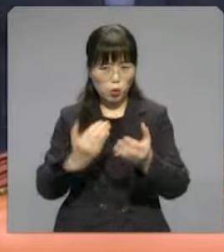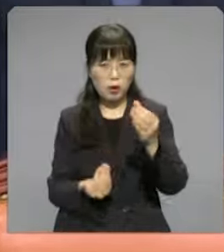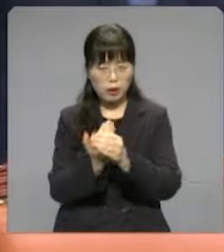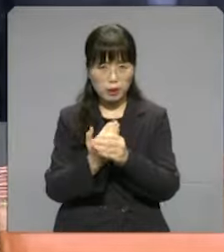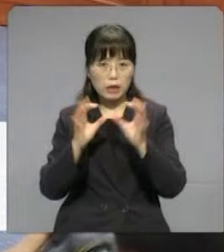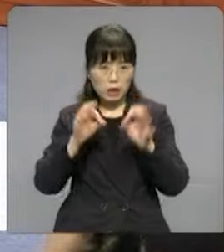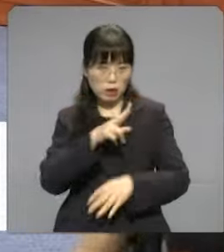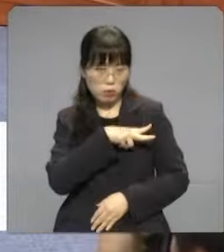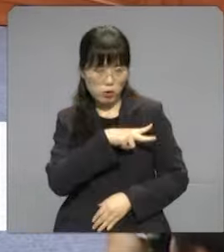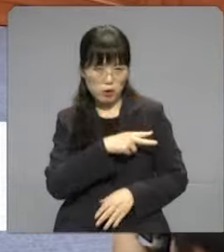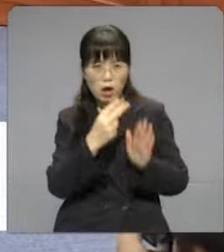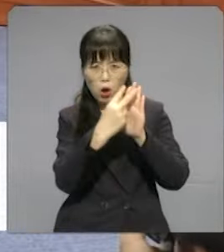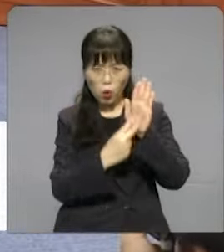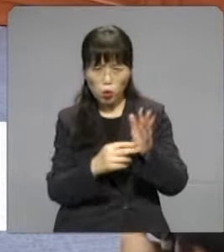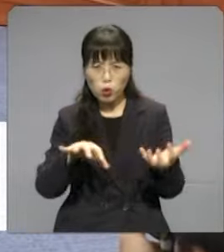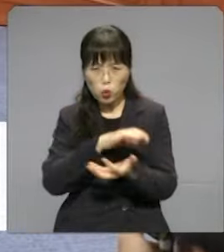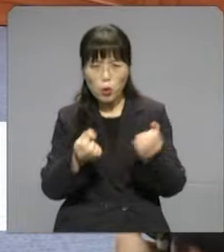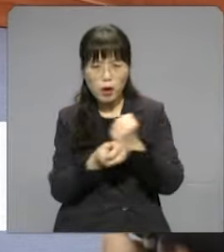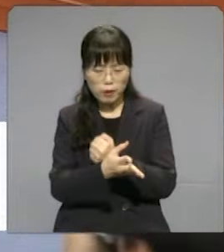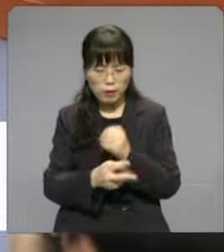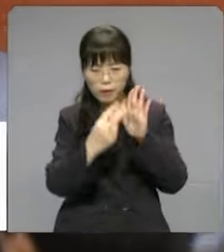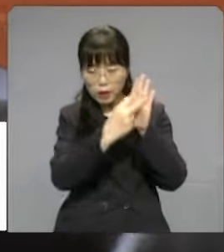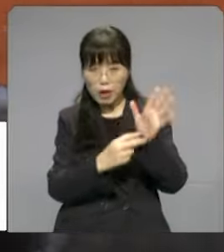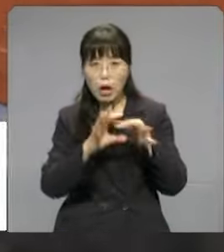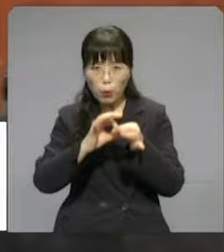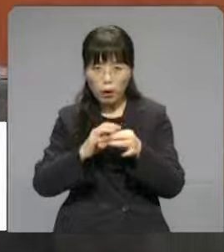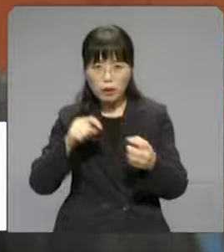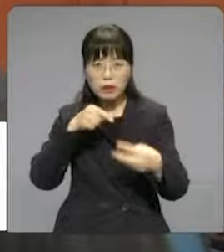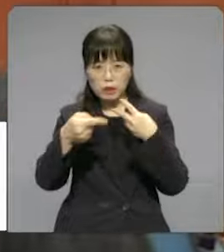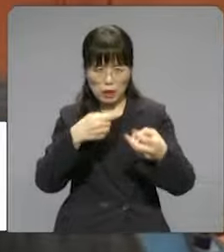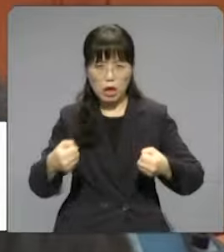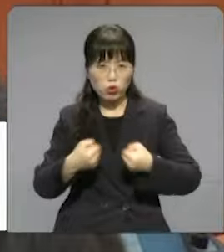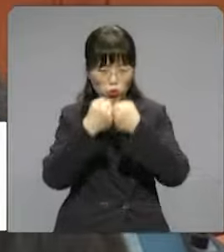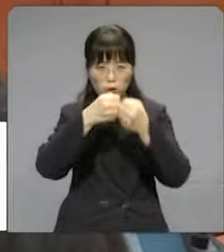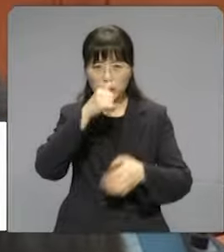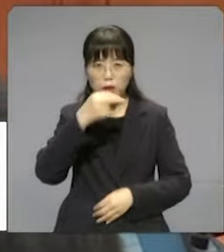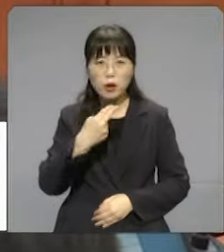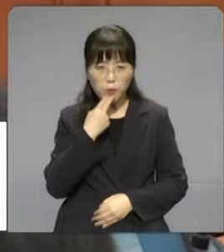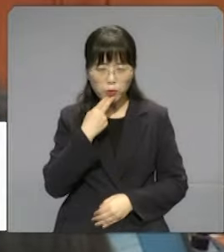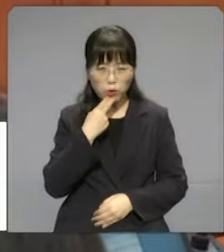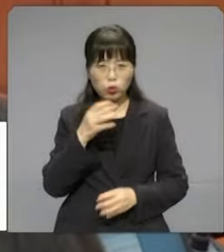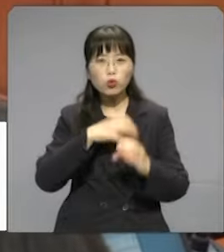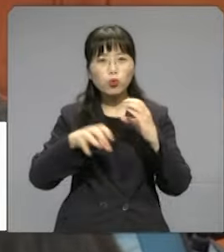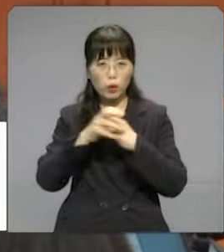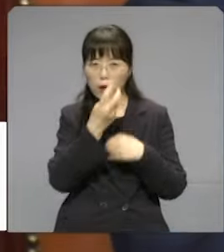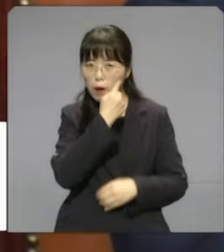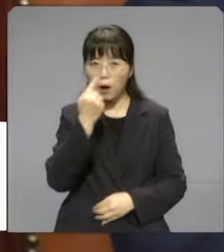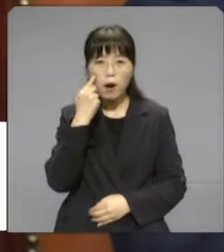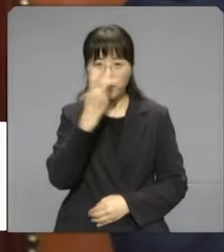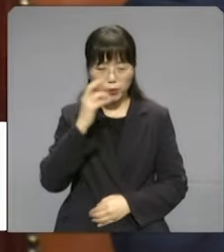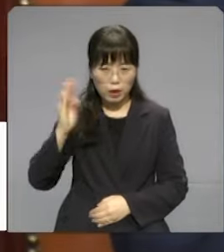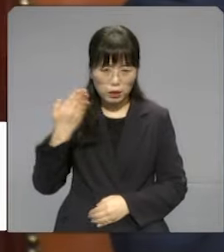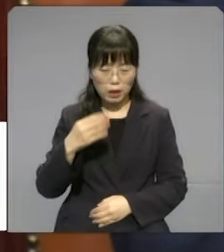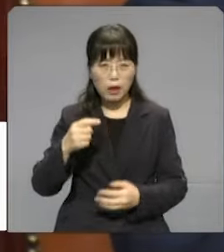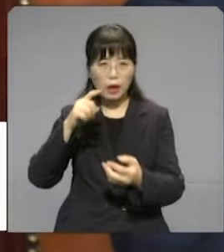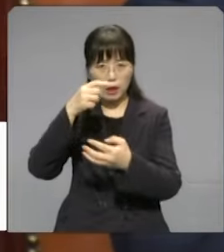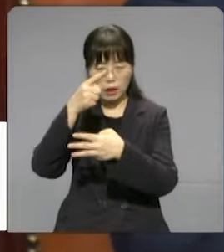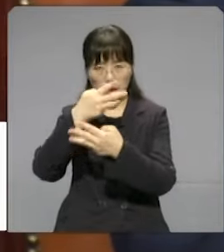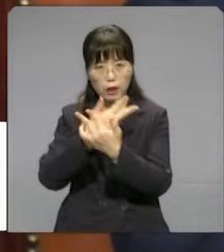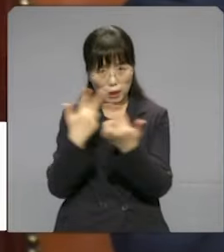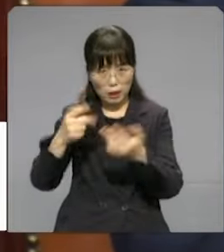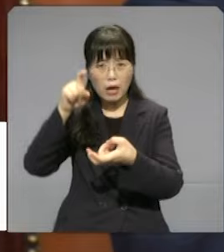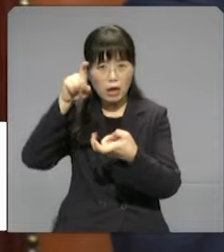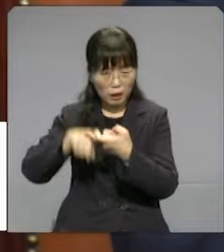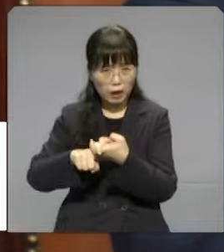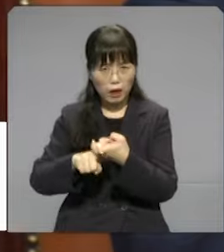의원 코인 논란 여파로 가상자산 관련 이해충돌 여부도 추가 검증합니다. 민주당도 친 이재명계를 내세운